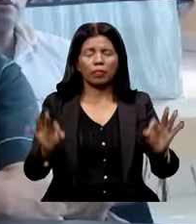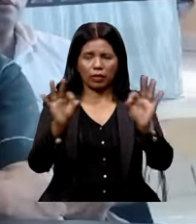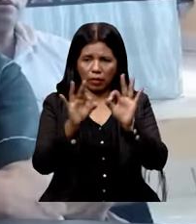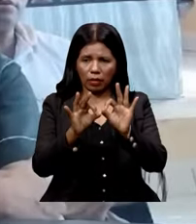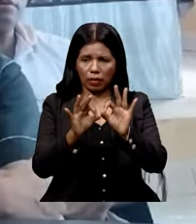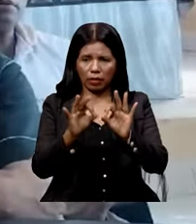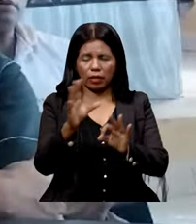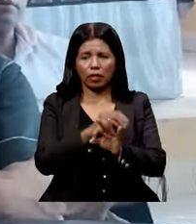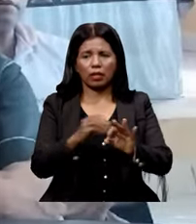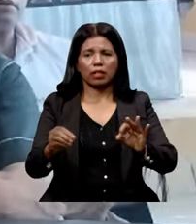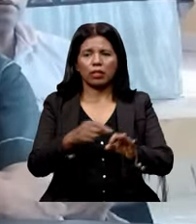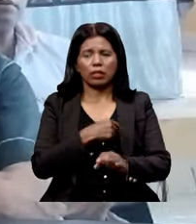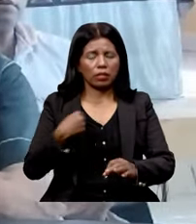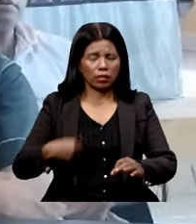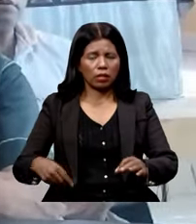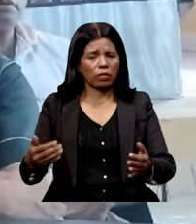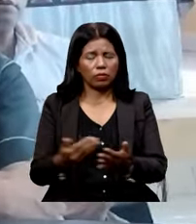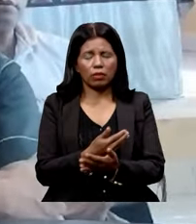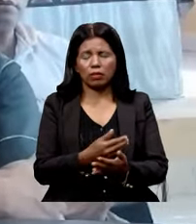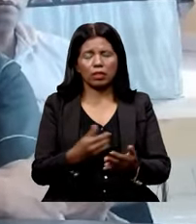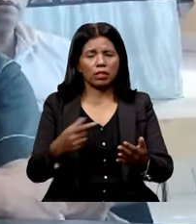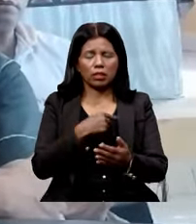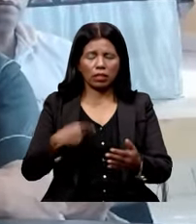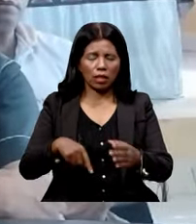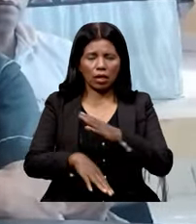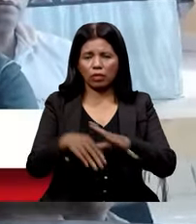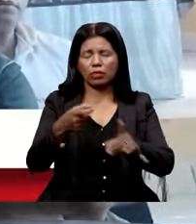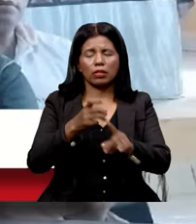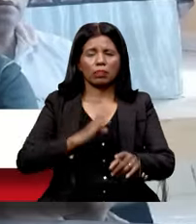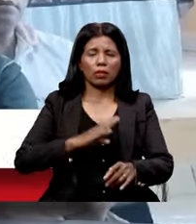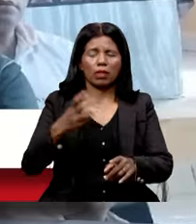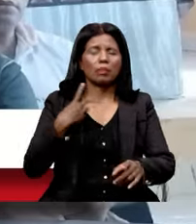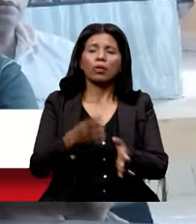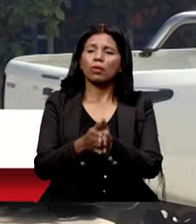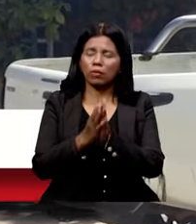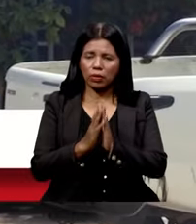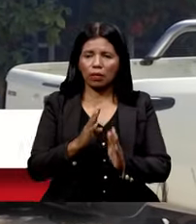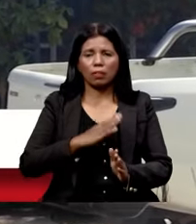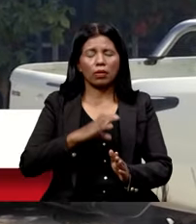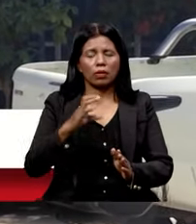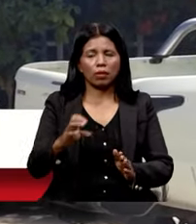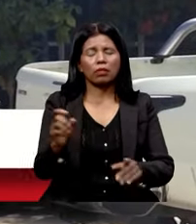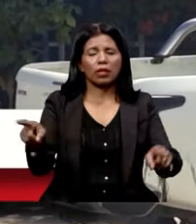invasa kone tisir sayusi bako sekar me bak dalam kalaya ami akan husu atau bako ne sai pilot